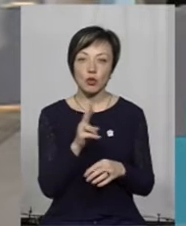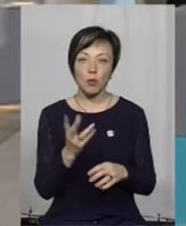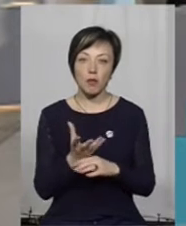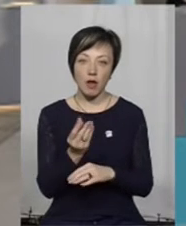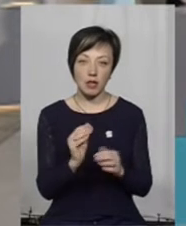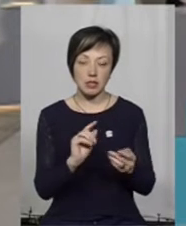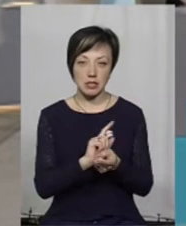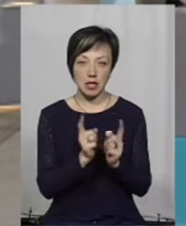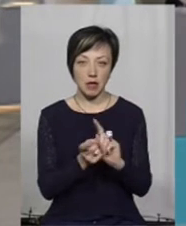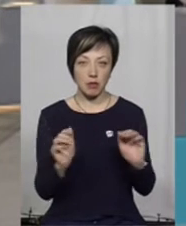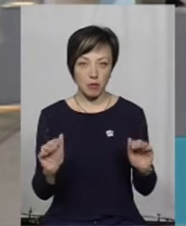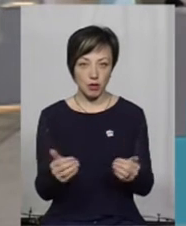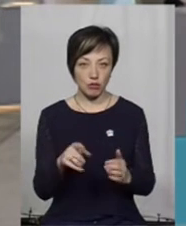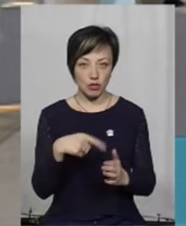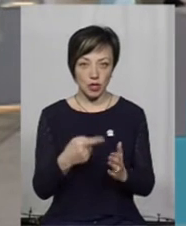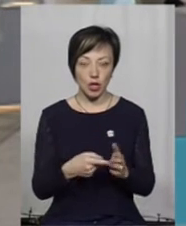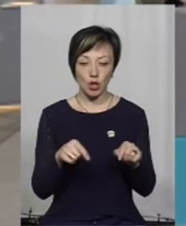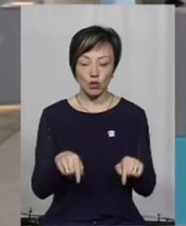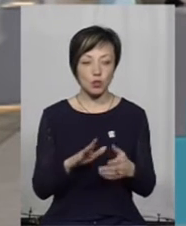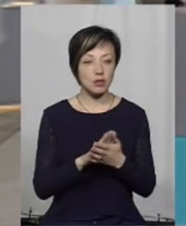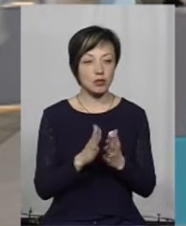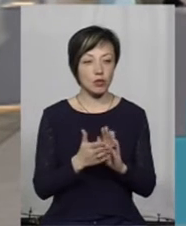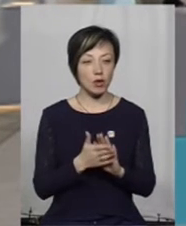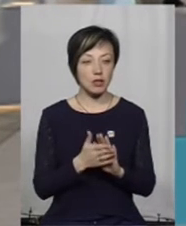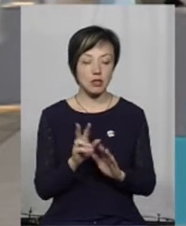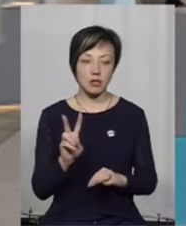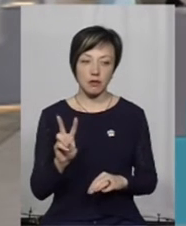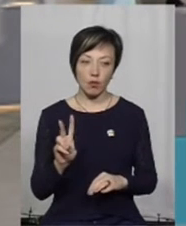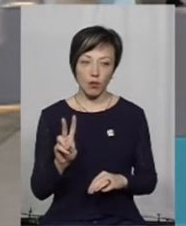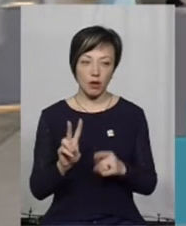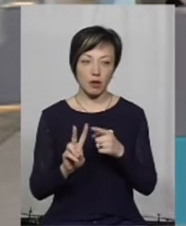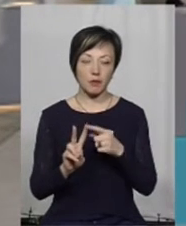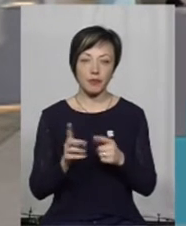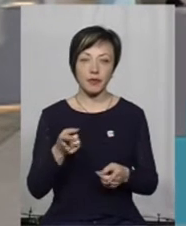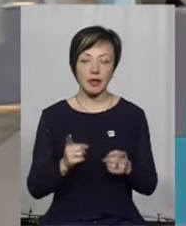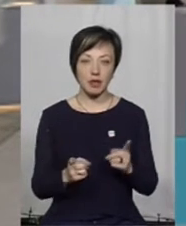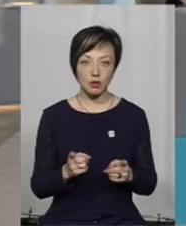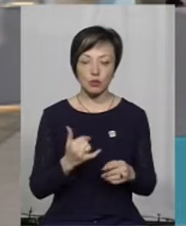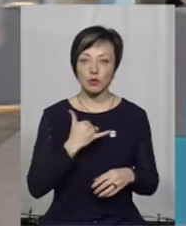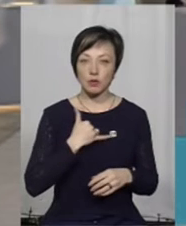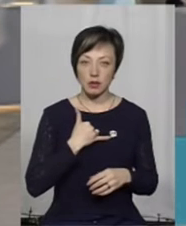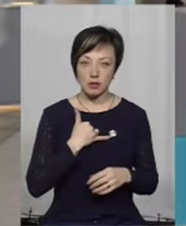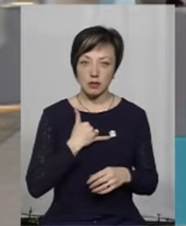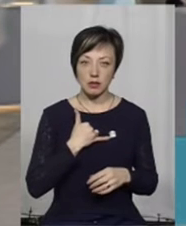менше? Тут ситуація і з двох сторін. Наразі дійсно в нас